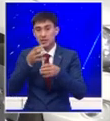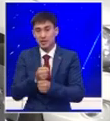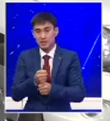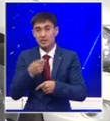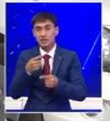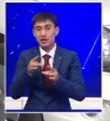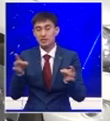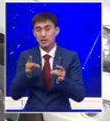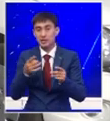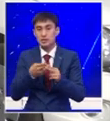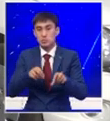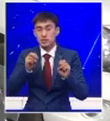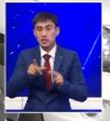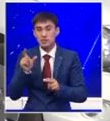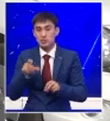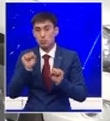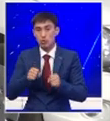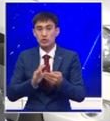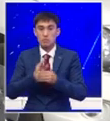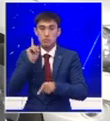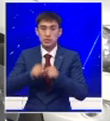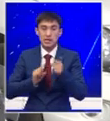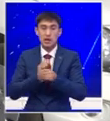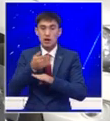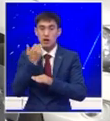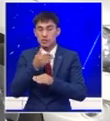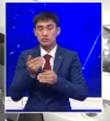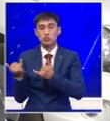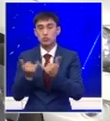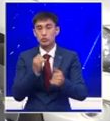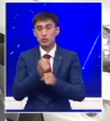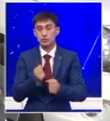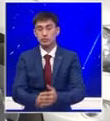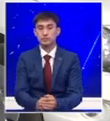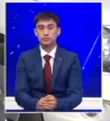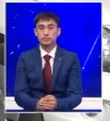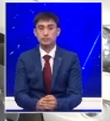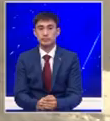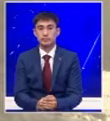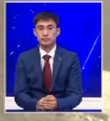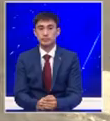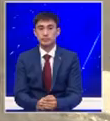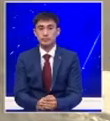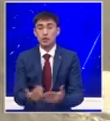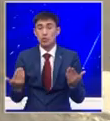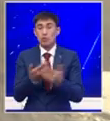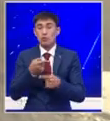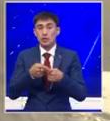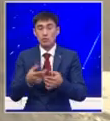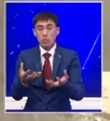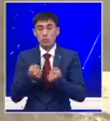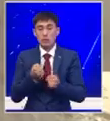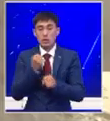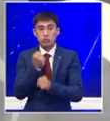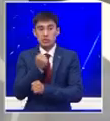дальние расстояние и специалисты смогут гораздо быстрее и качественнее оказывать услуги новую технику получили и